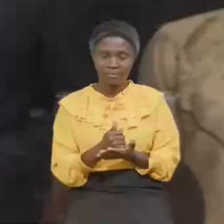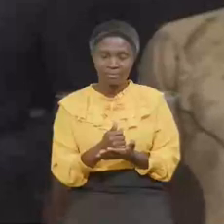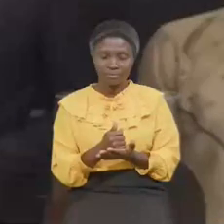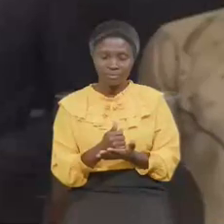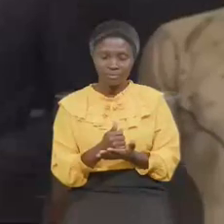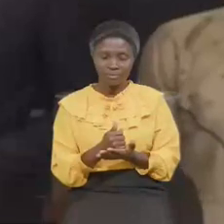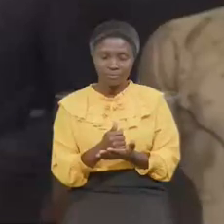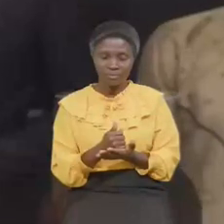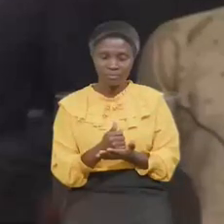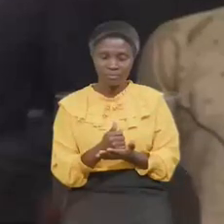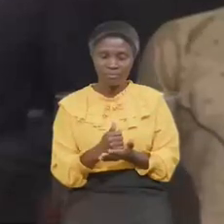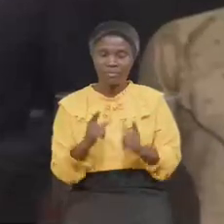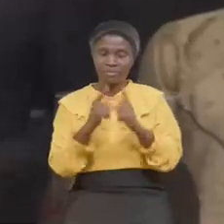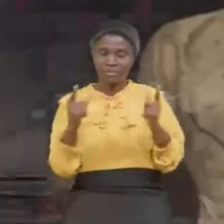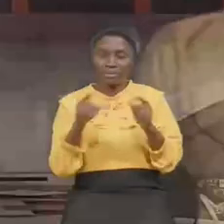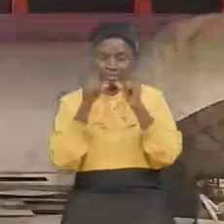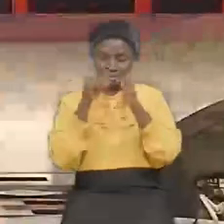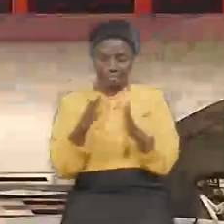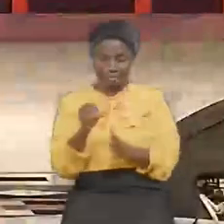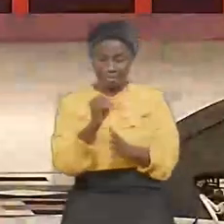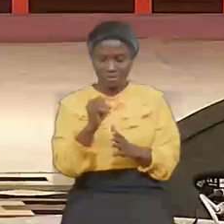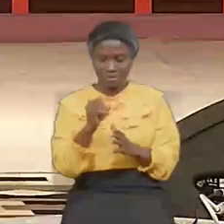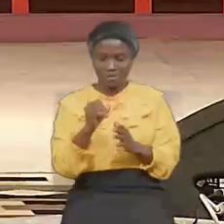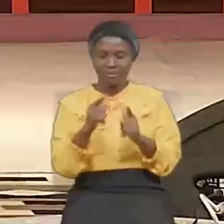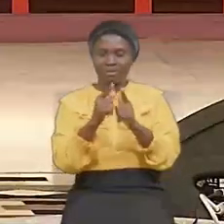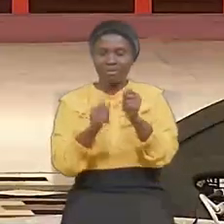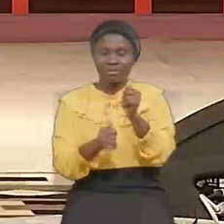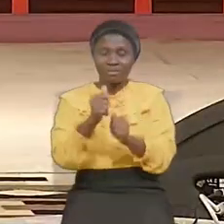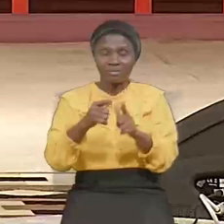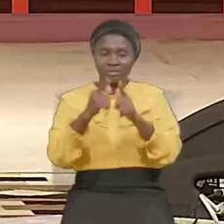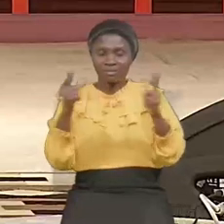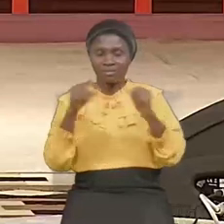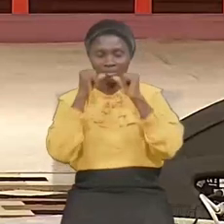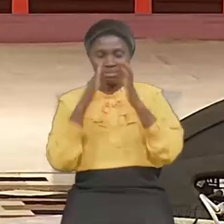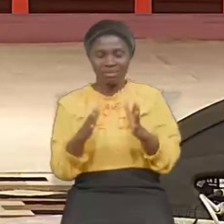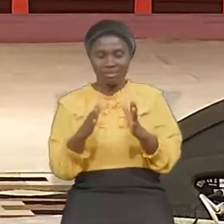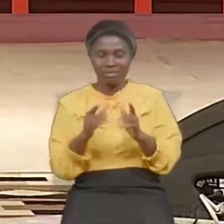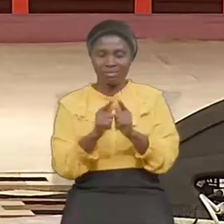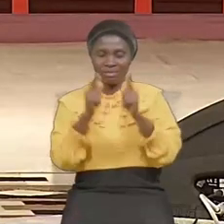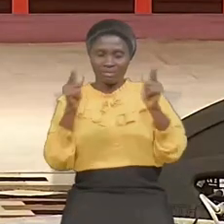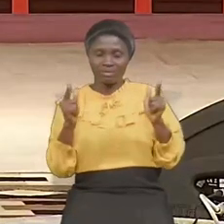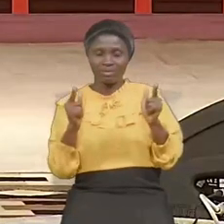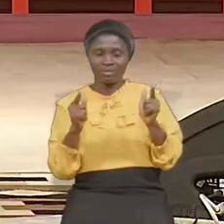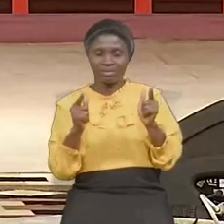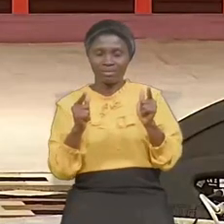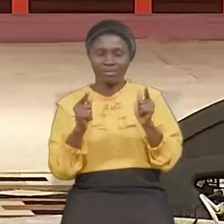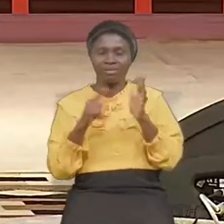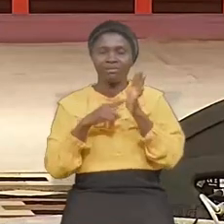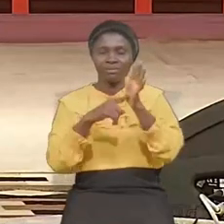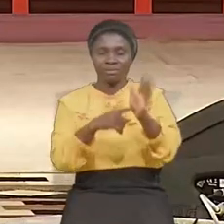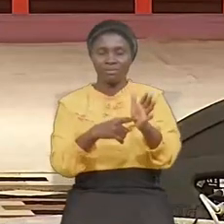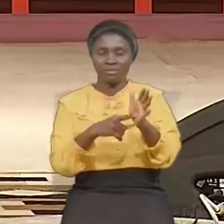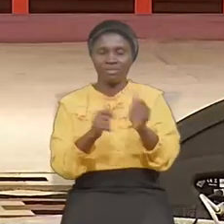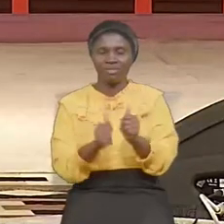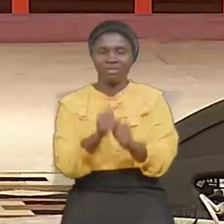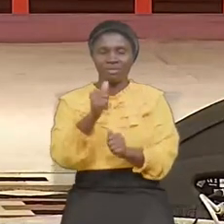De grandes bénédictions, de plus grandes bénédictions, de grandes manifestations, de plus grandes